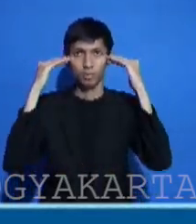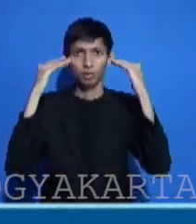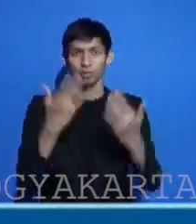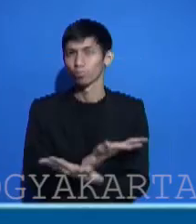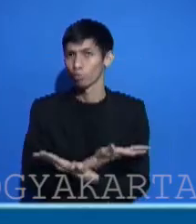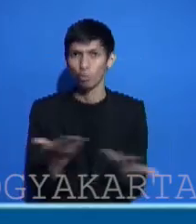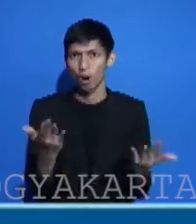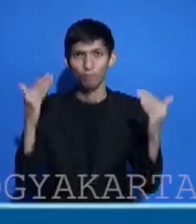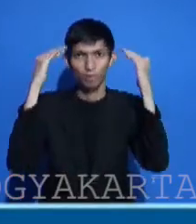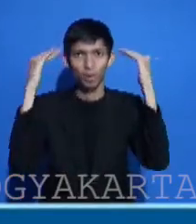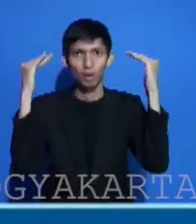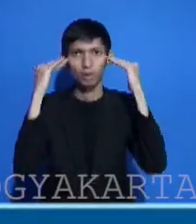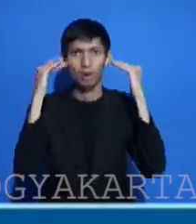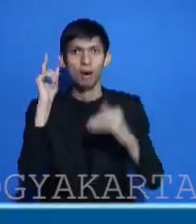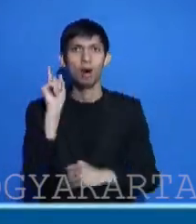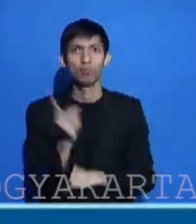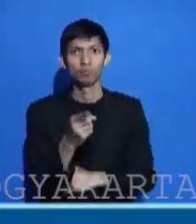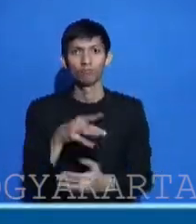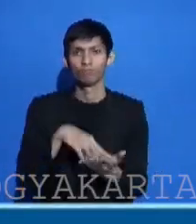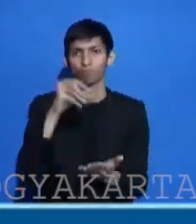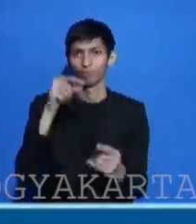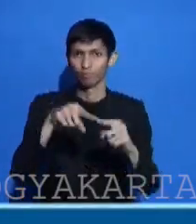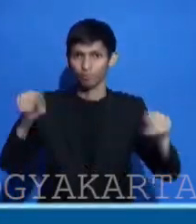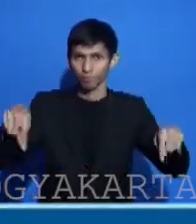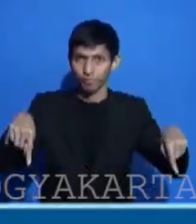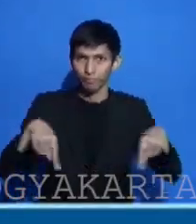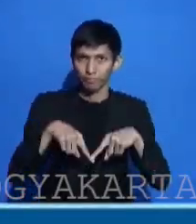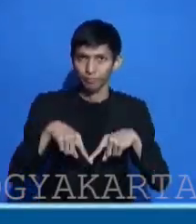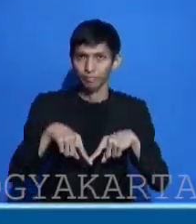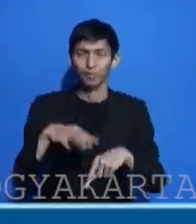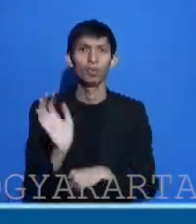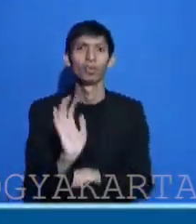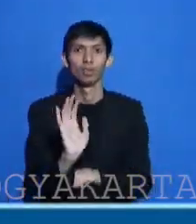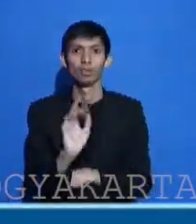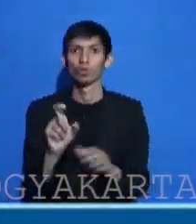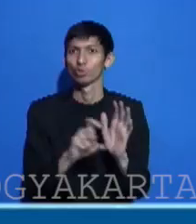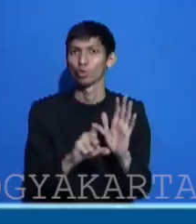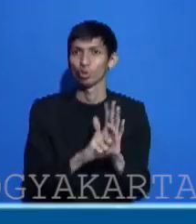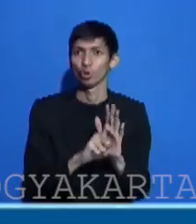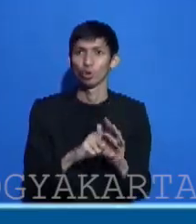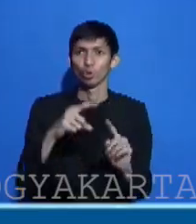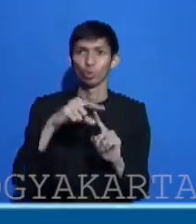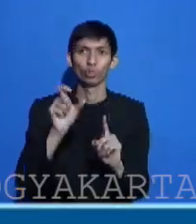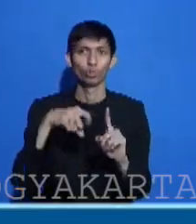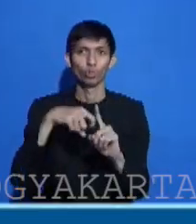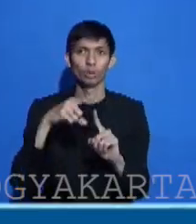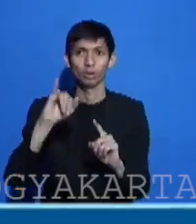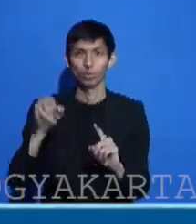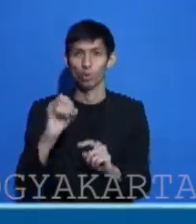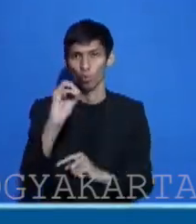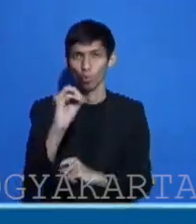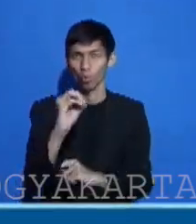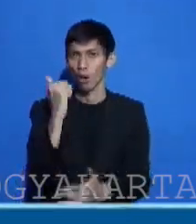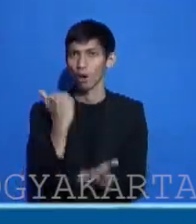nyambung ke sangipun salah setunggalipun Inggih meniko tukijo sawane kadang Tani saking kali Agung Sentolo Kulon